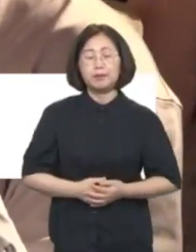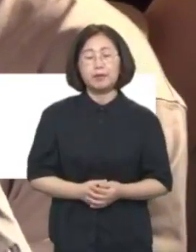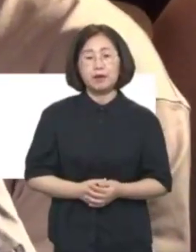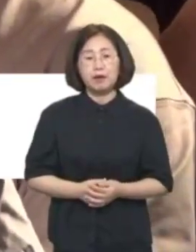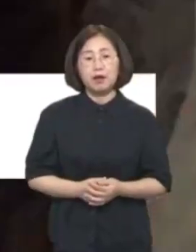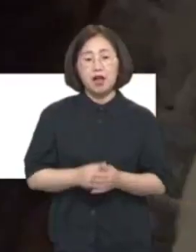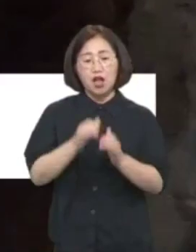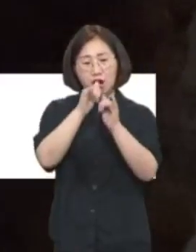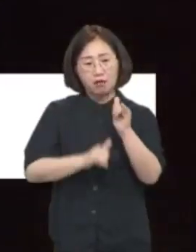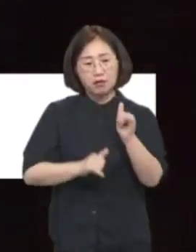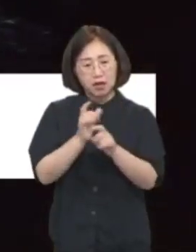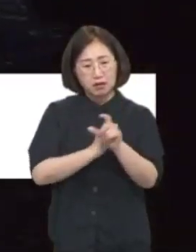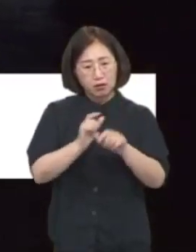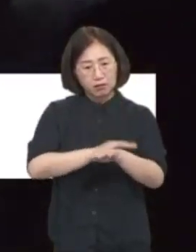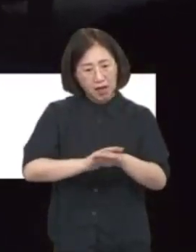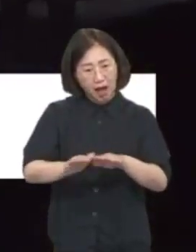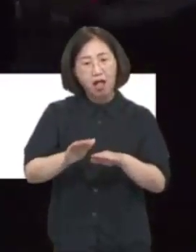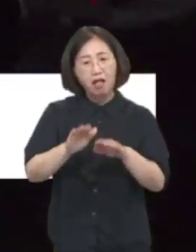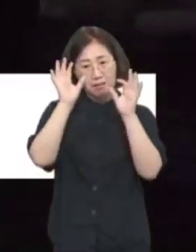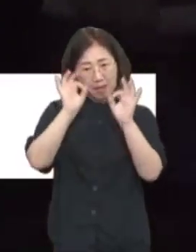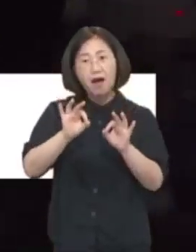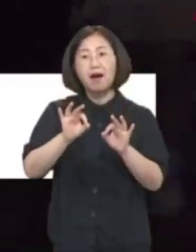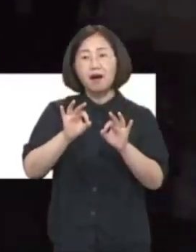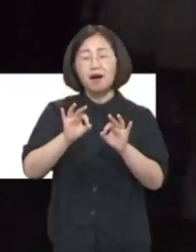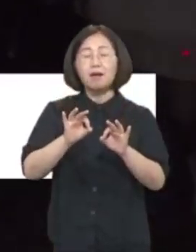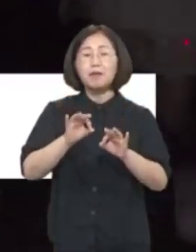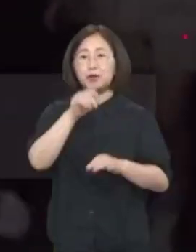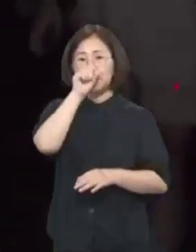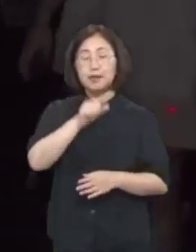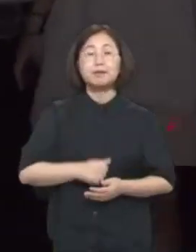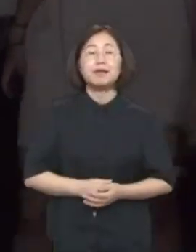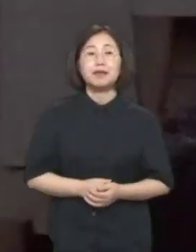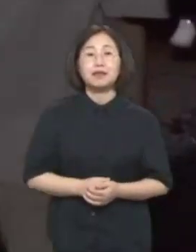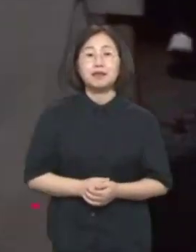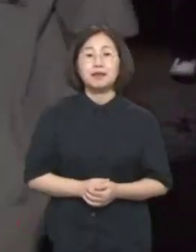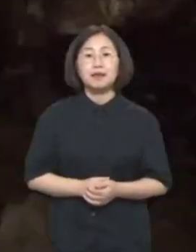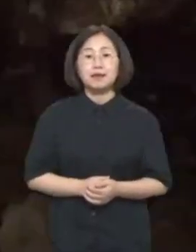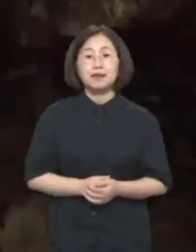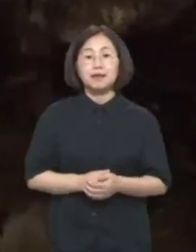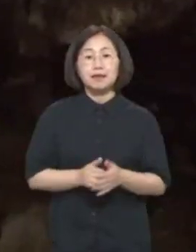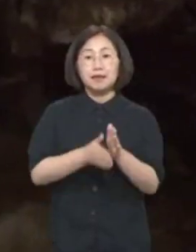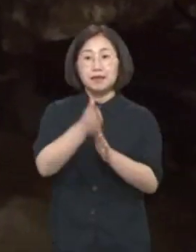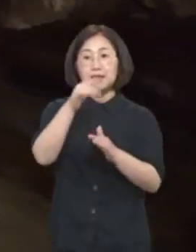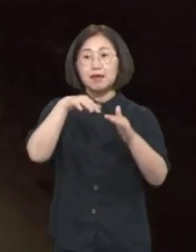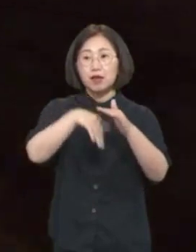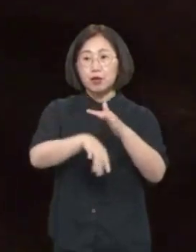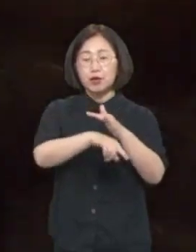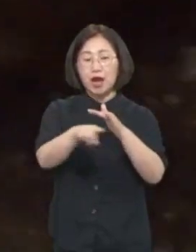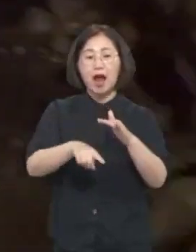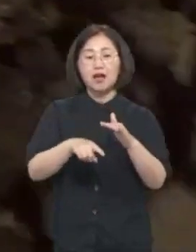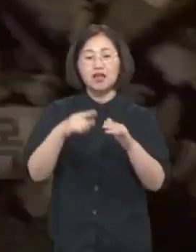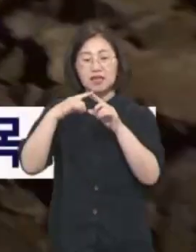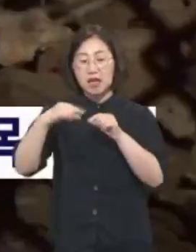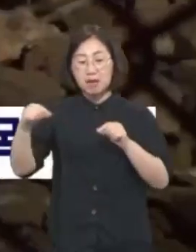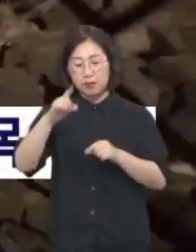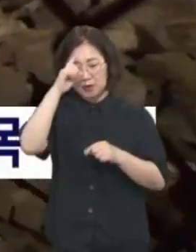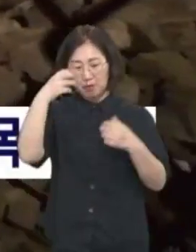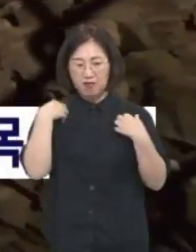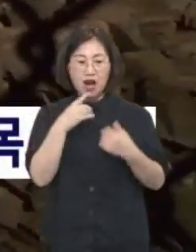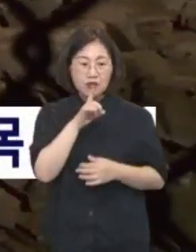들었고 역사를 더 잘 봤으면 좋겠다라는. 마츠시로 대본영은 전후 일본 정부가 쉬쉬에 묻혀